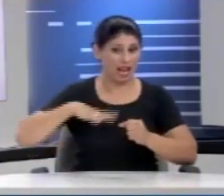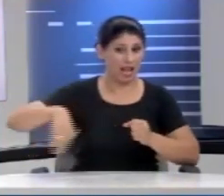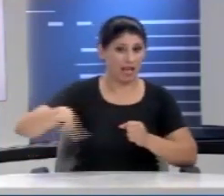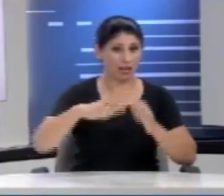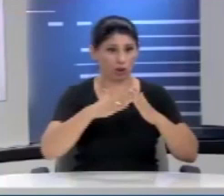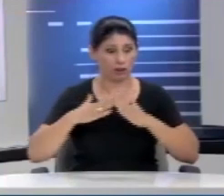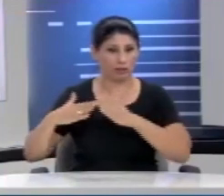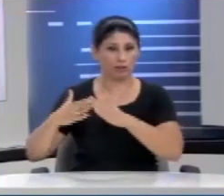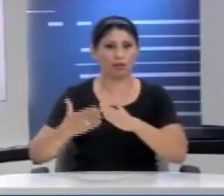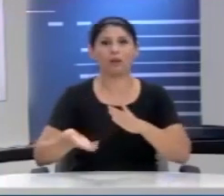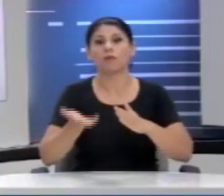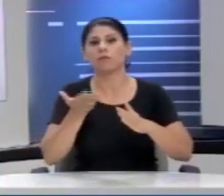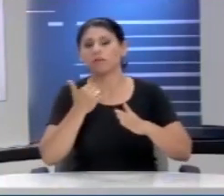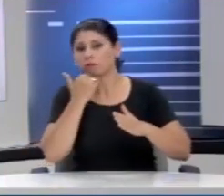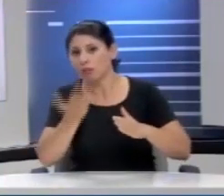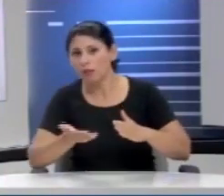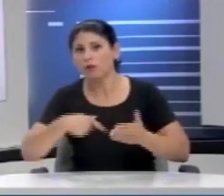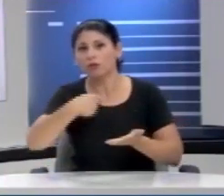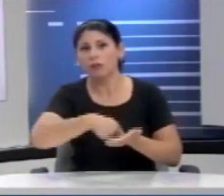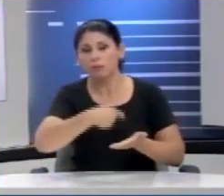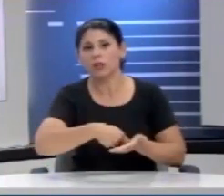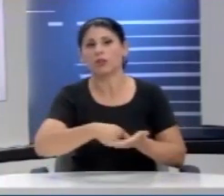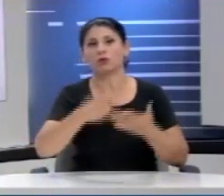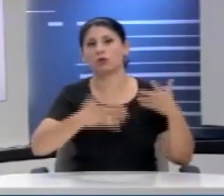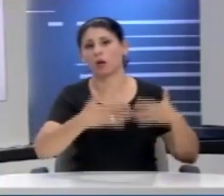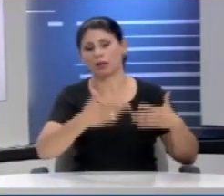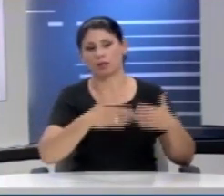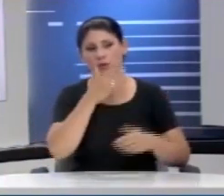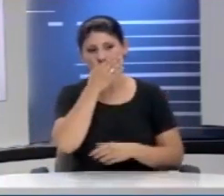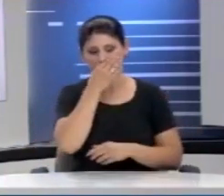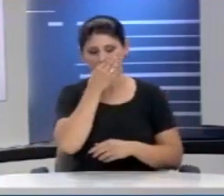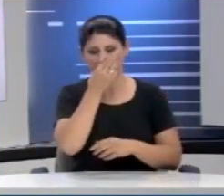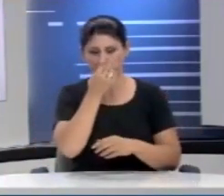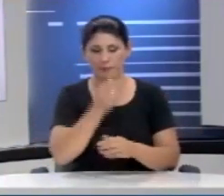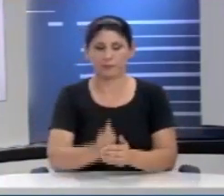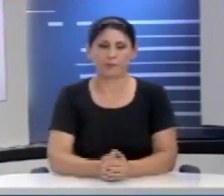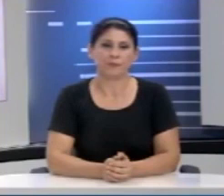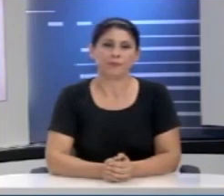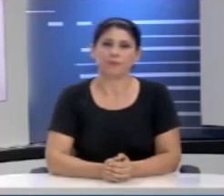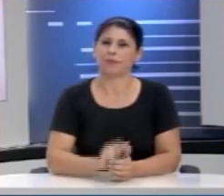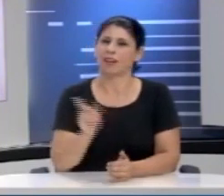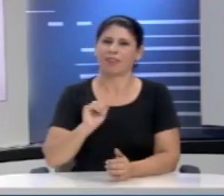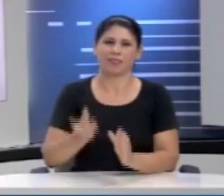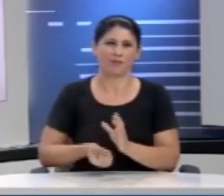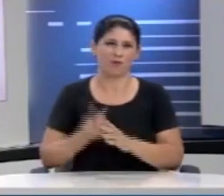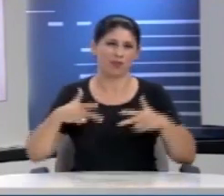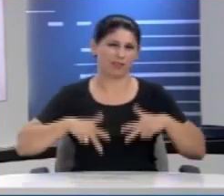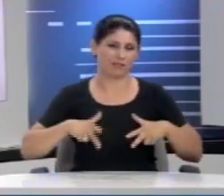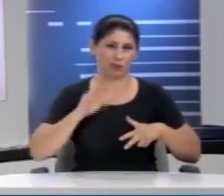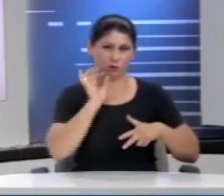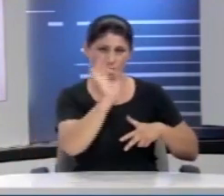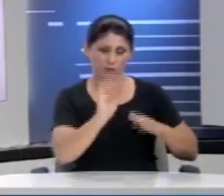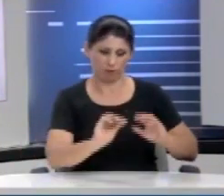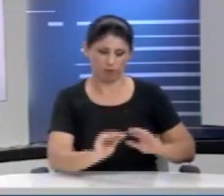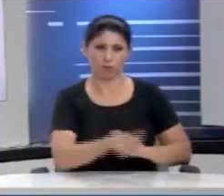λαϊκών νοικοκυριών που δεν μπορούν να πληρώσουν τους λογαριασμούς. Δεν είναι νέοι κυβερνητικοί στόχοι